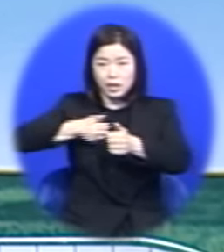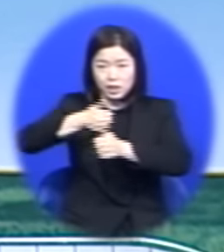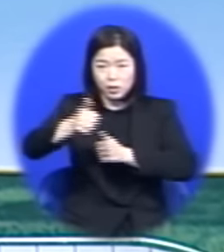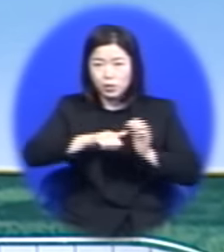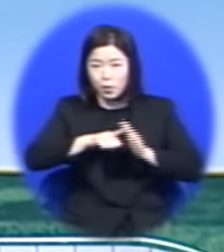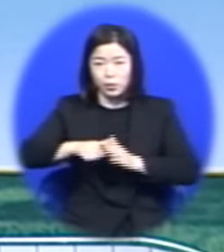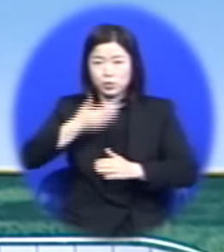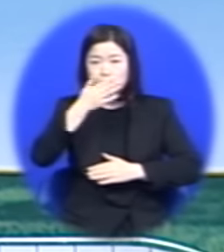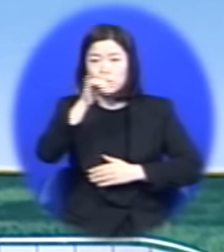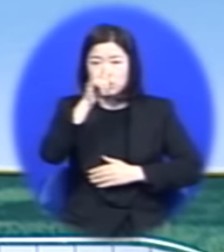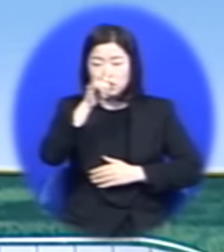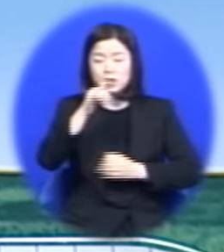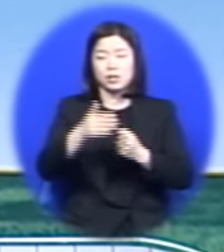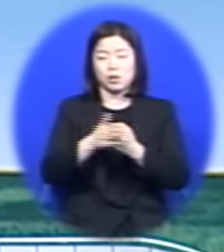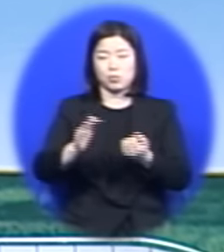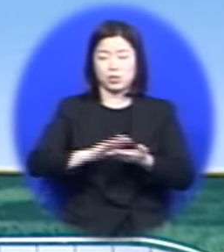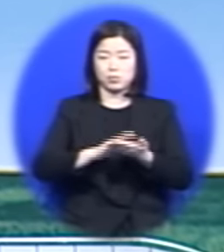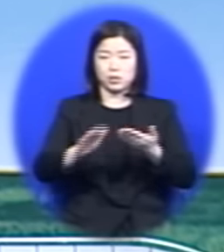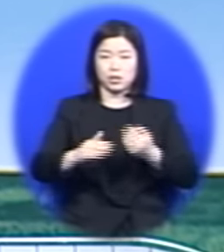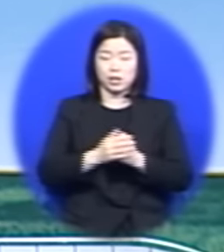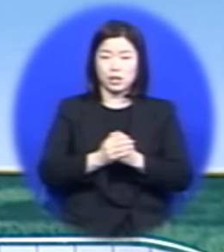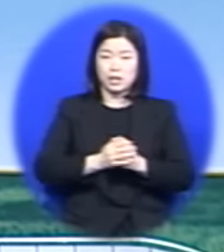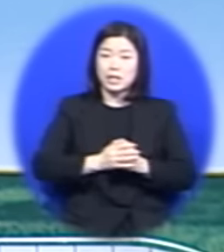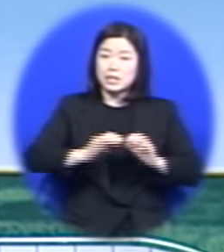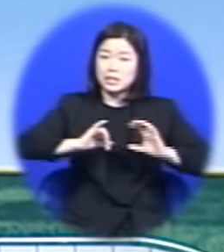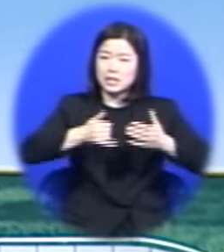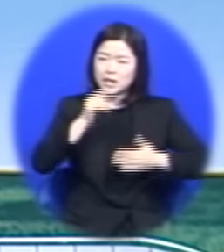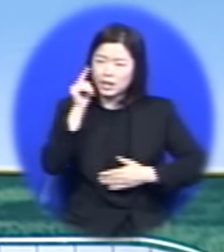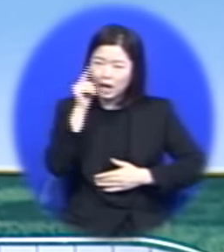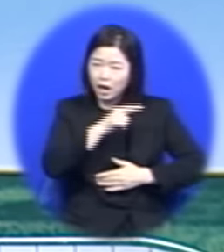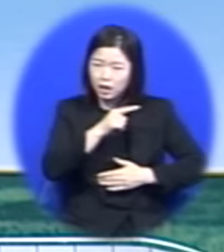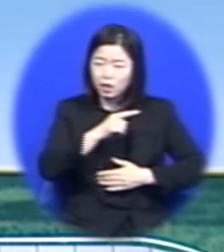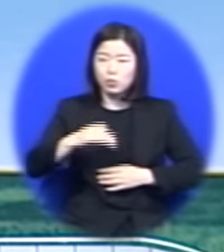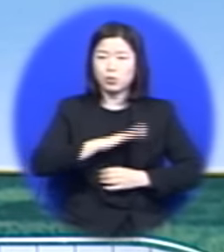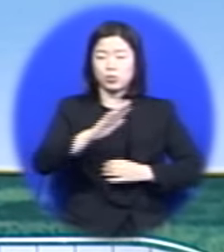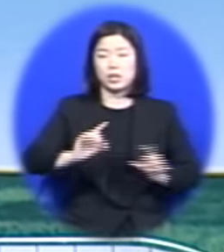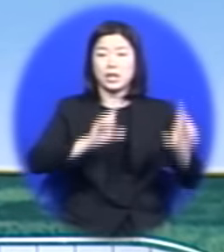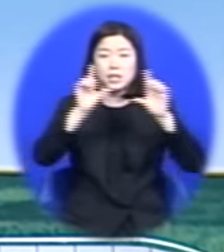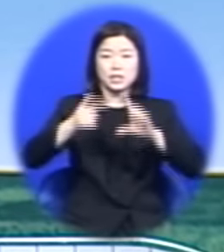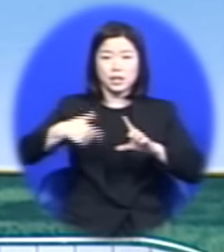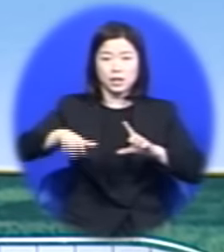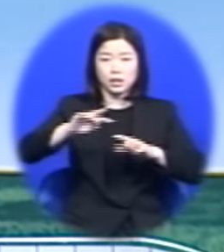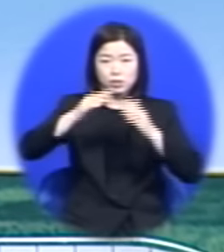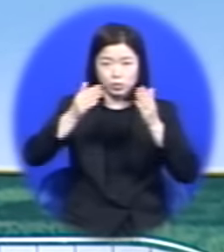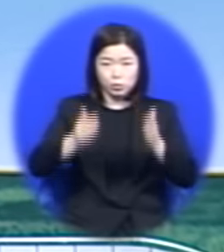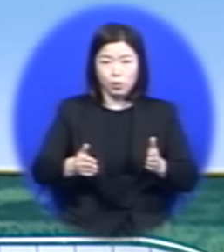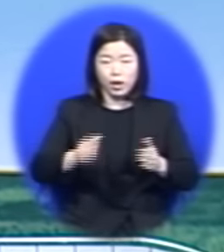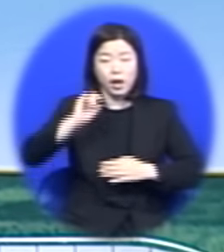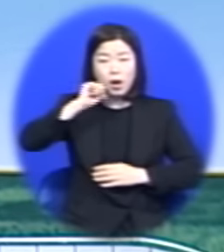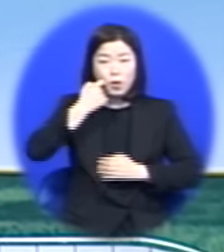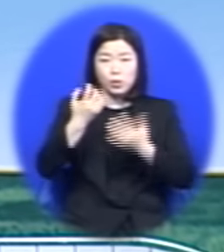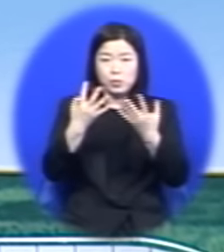때문입니다. 세상이 악하고 그리고 우리가 살아가는 동안에 어려움이 많지만